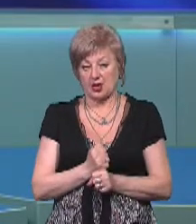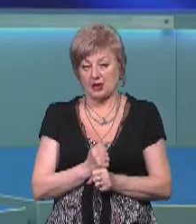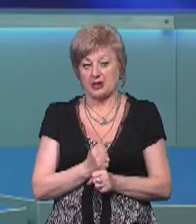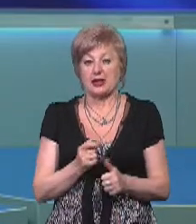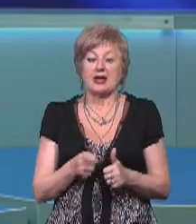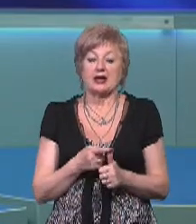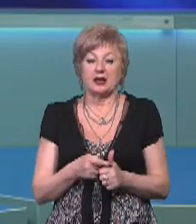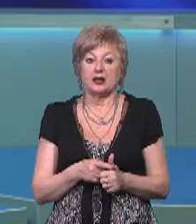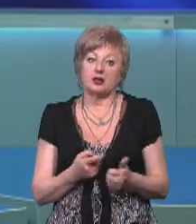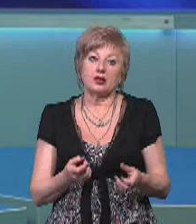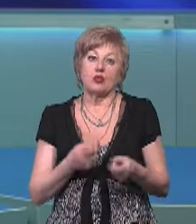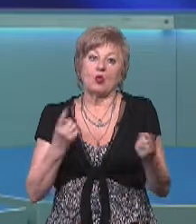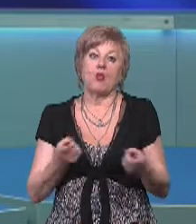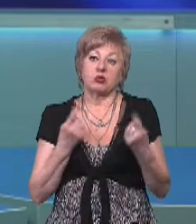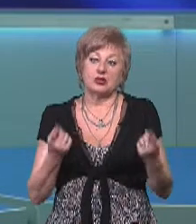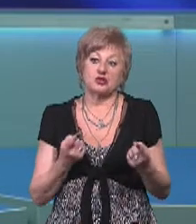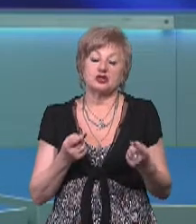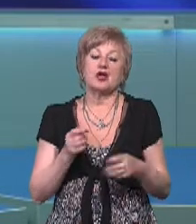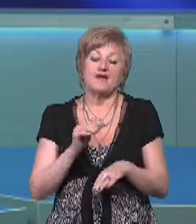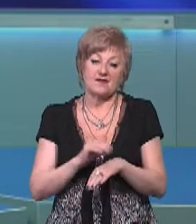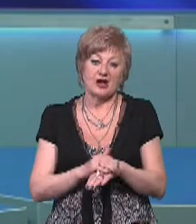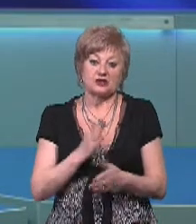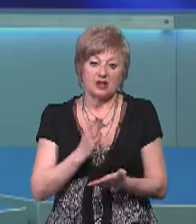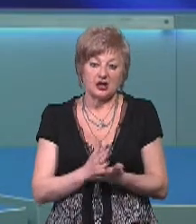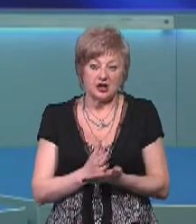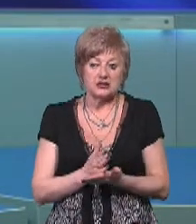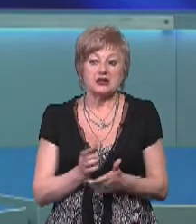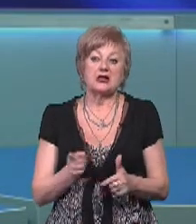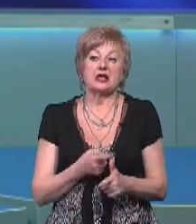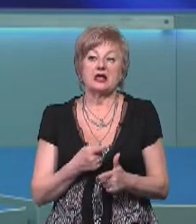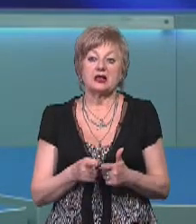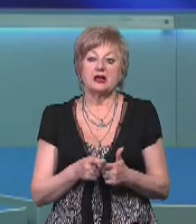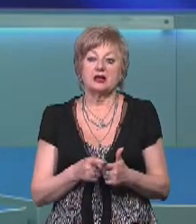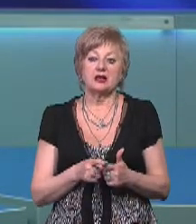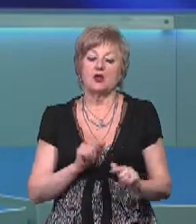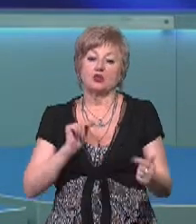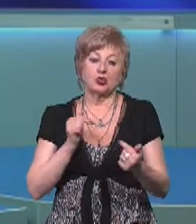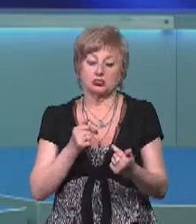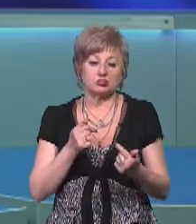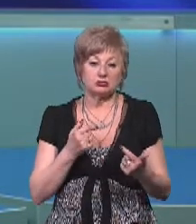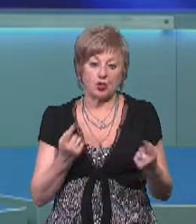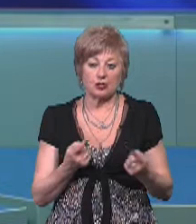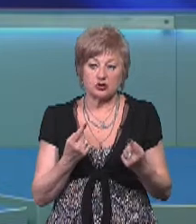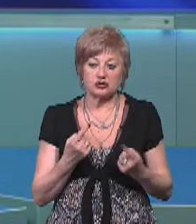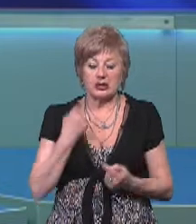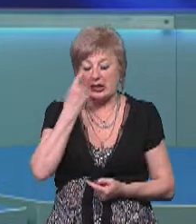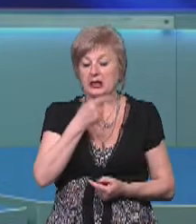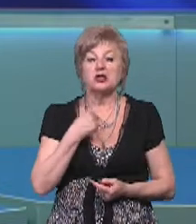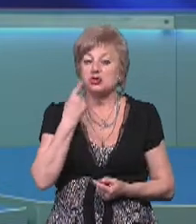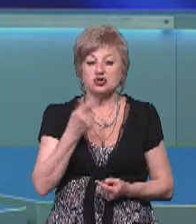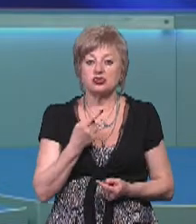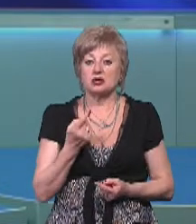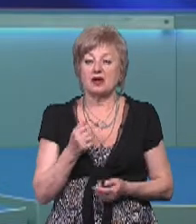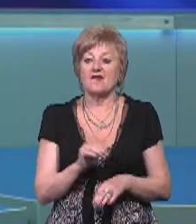це об'єктивні причини, так, є певні фактори, які заважають, або певні суб'єктивні фактори персоналі, певні,